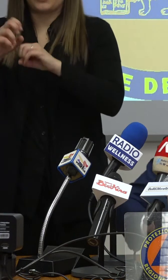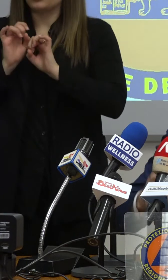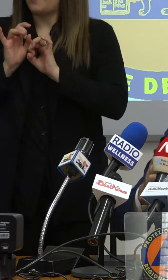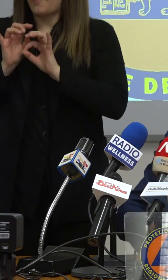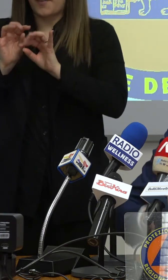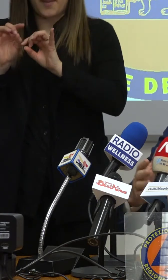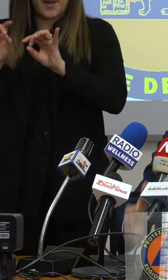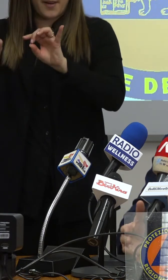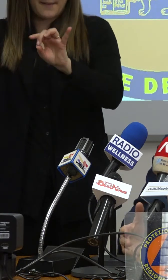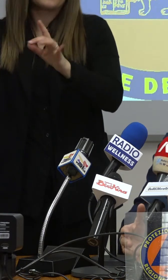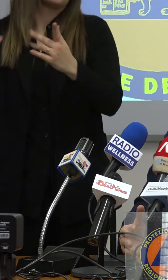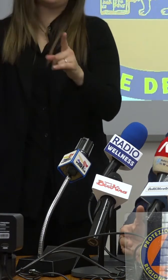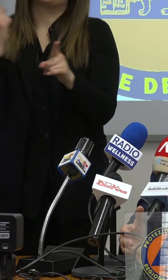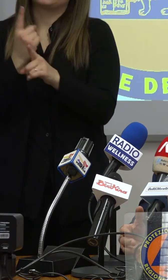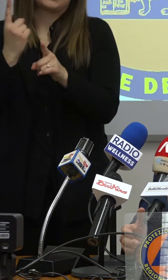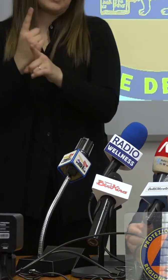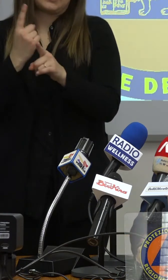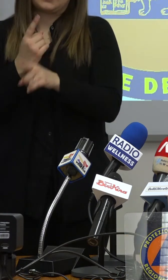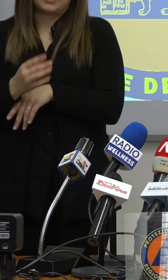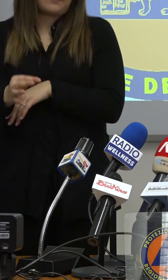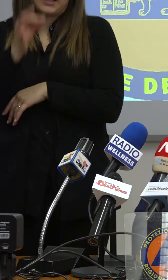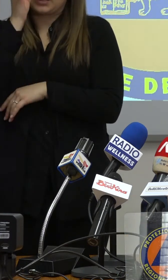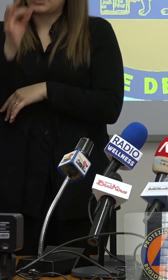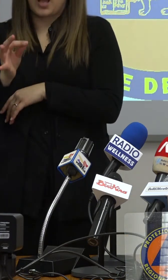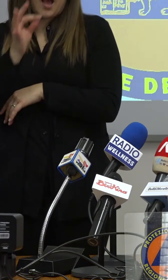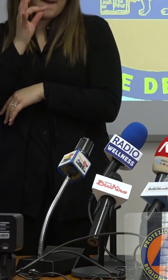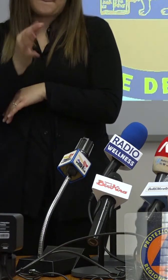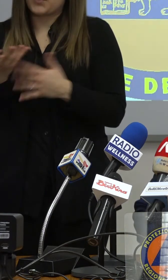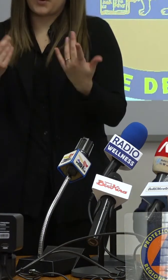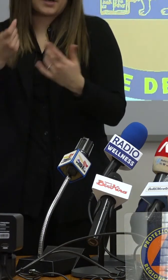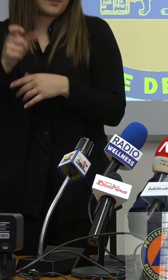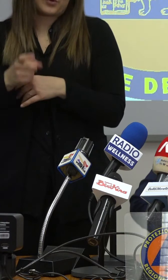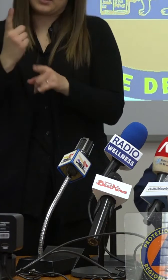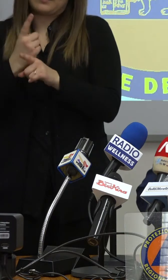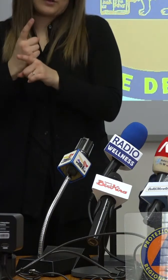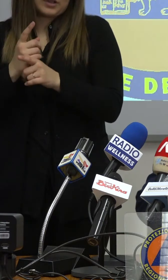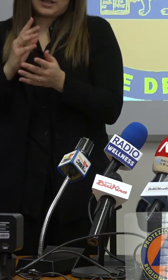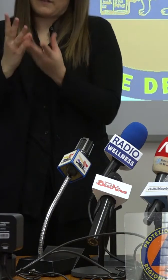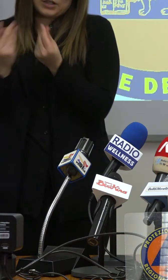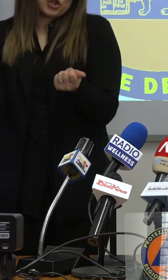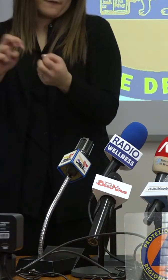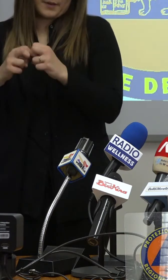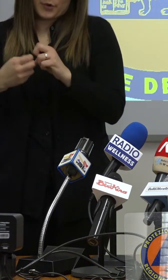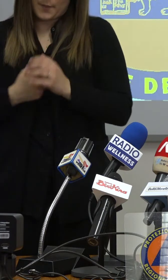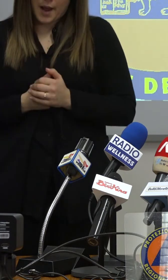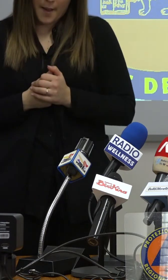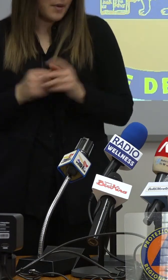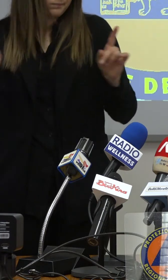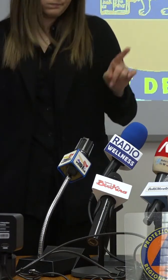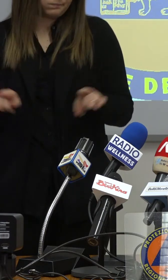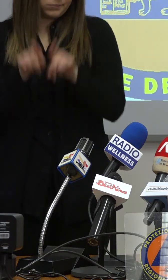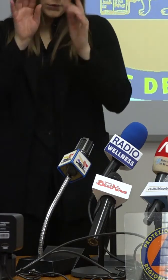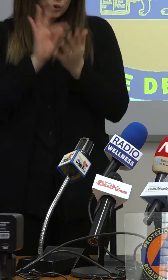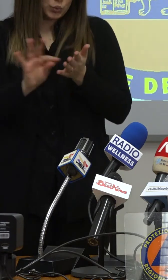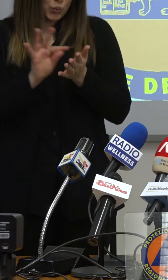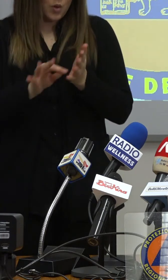fare ogni provetta un tampone, perché sennò altrimenti non ne vieni più fuori. Penso che questo sia fondamentale. Ovvio